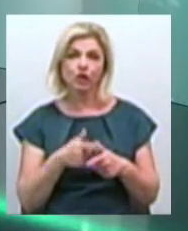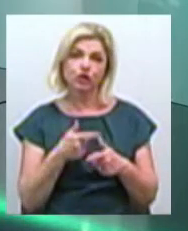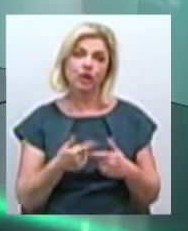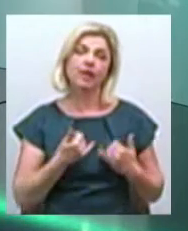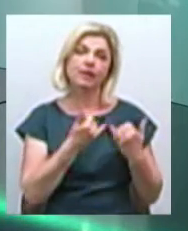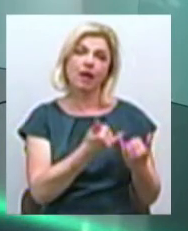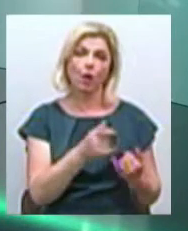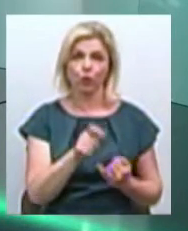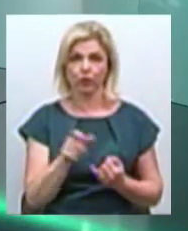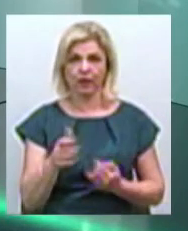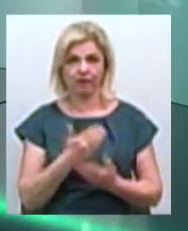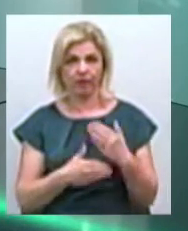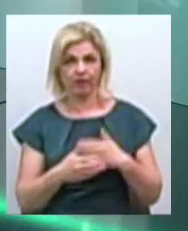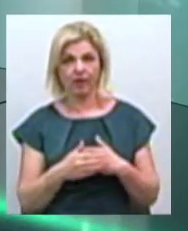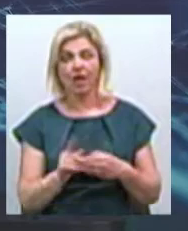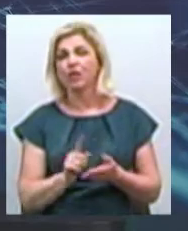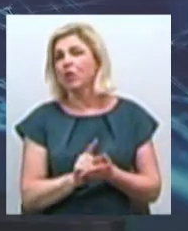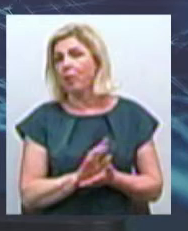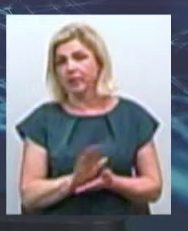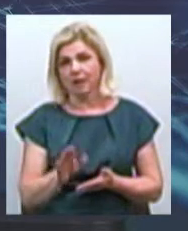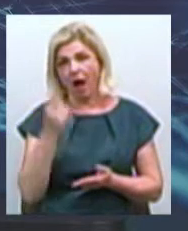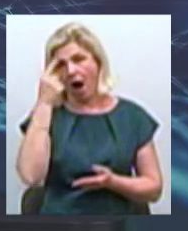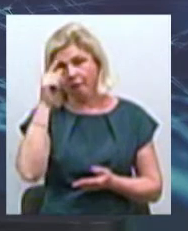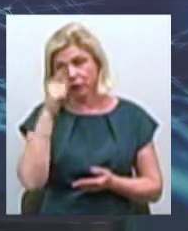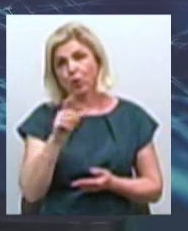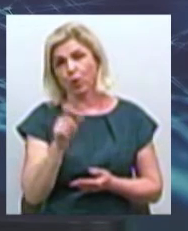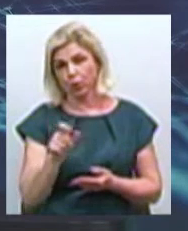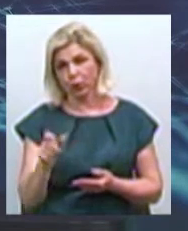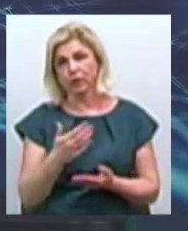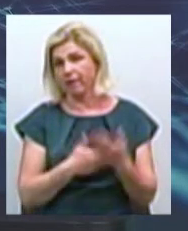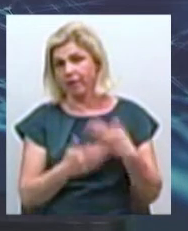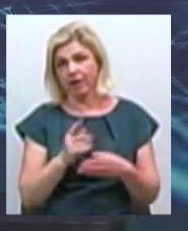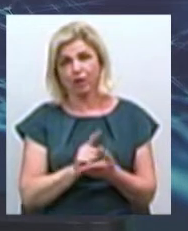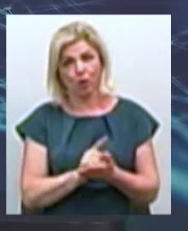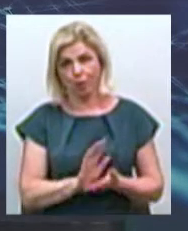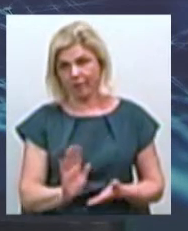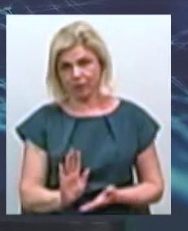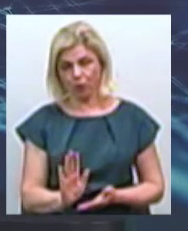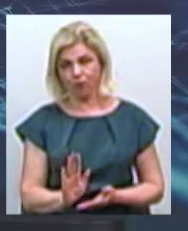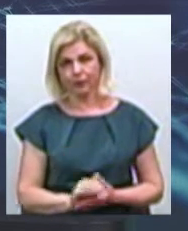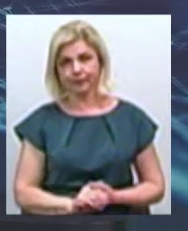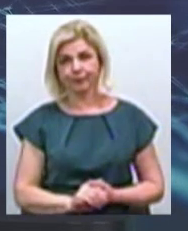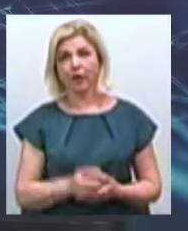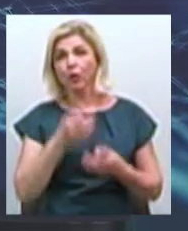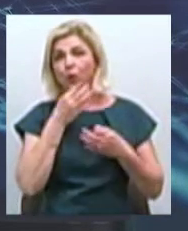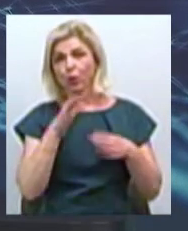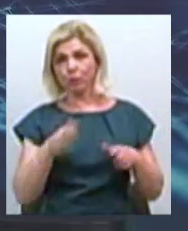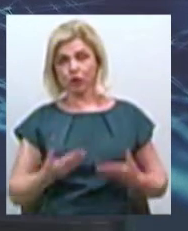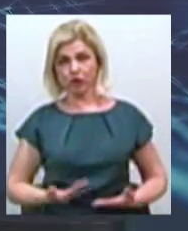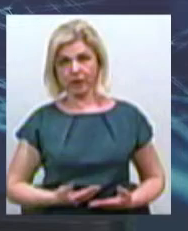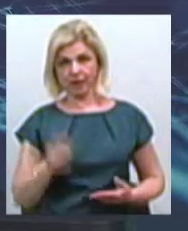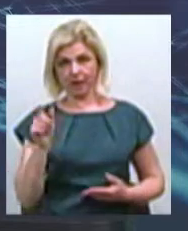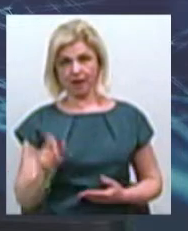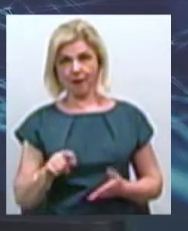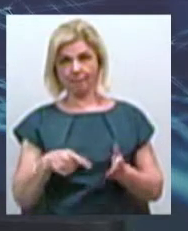людей з інвалідністю? Не обов'язково автори – це особи з особливими потребами, це будь-який мешканець міста,